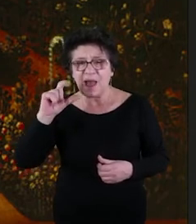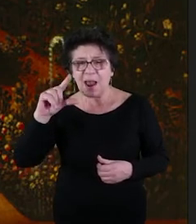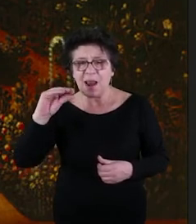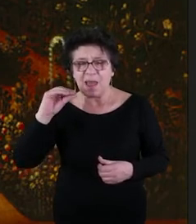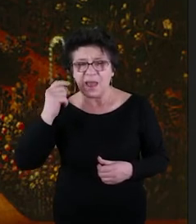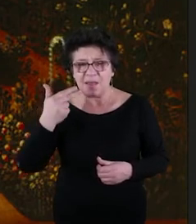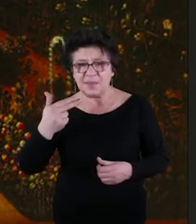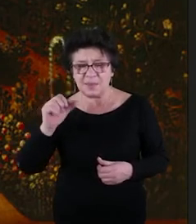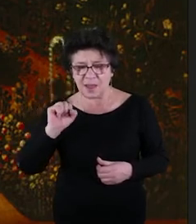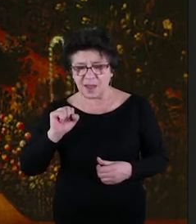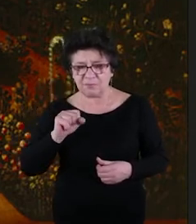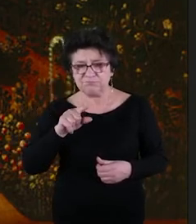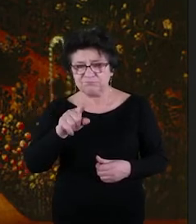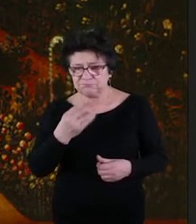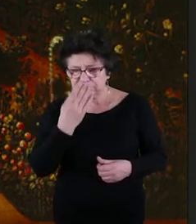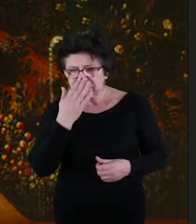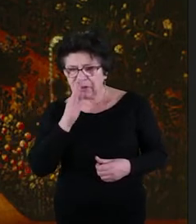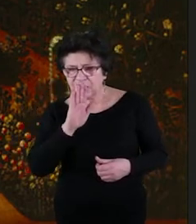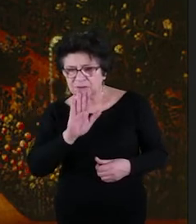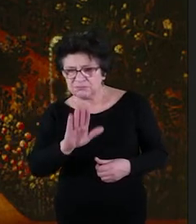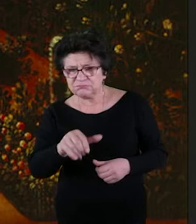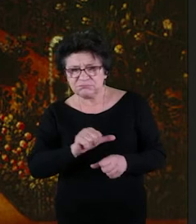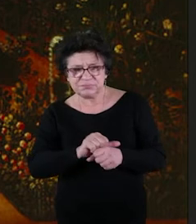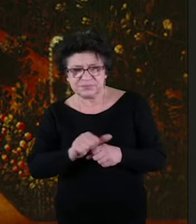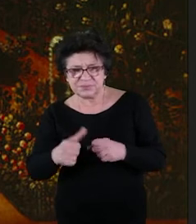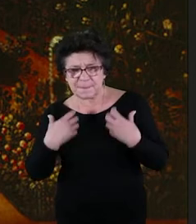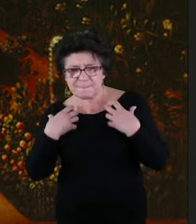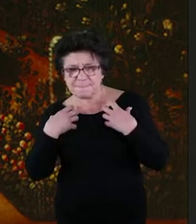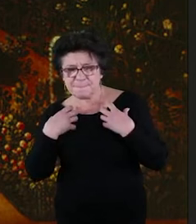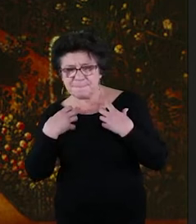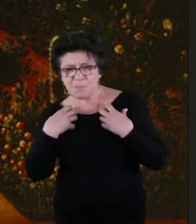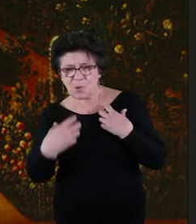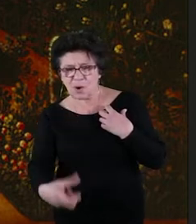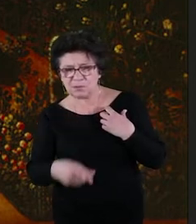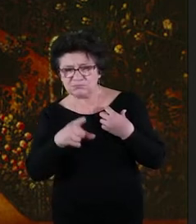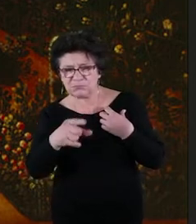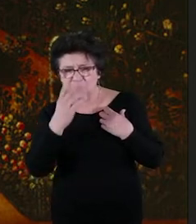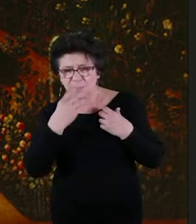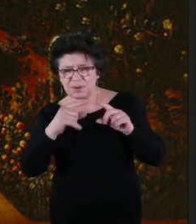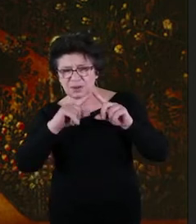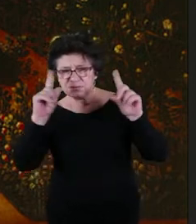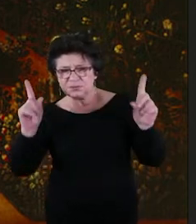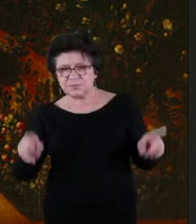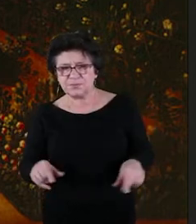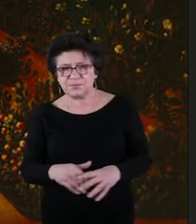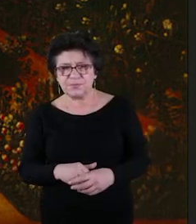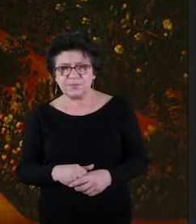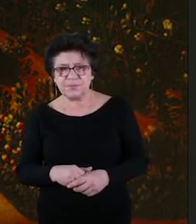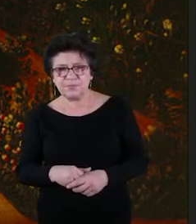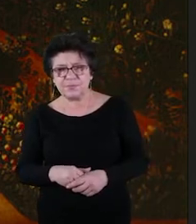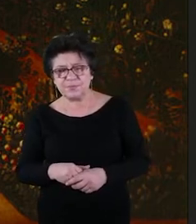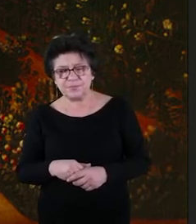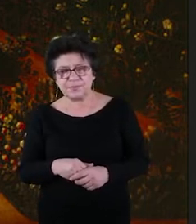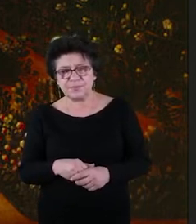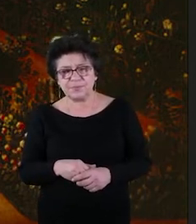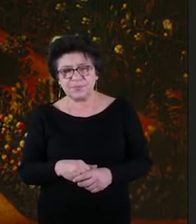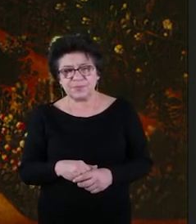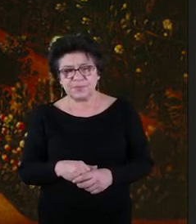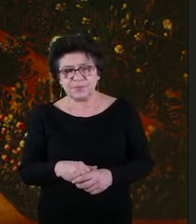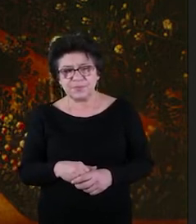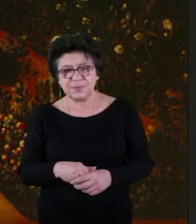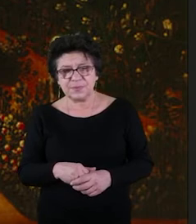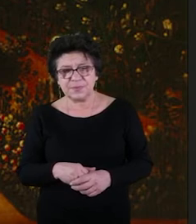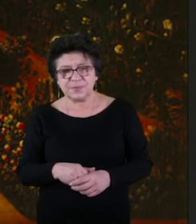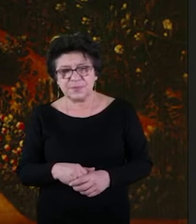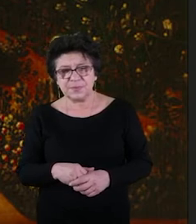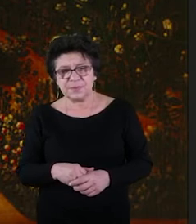i to aktor autor tego obrazu chciał powiedzieć ale generalnie państwo kojarzą Marię Magdalenę to ona